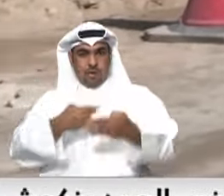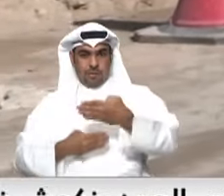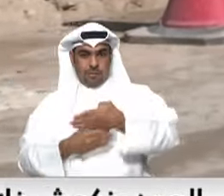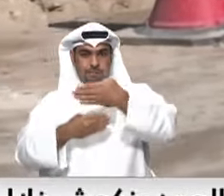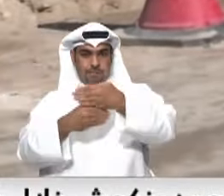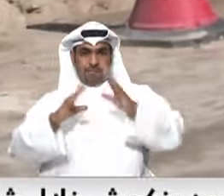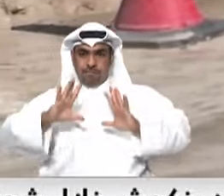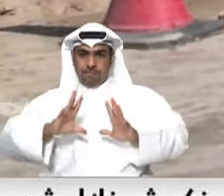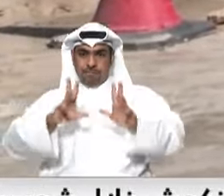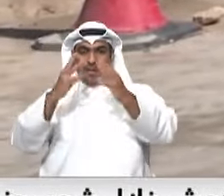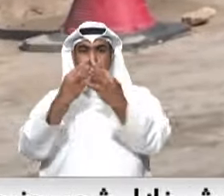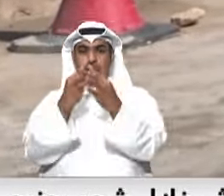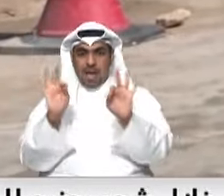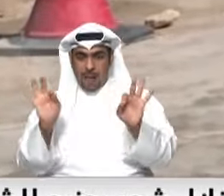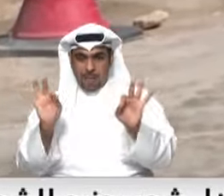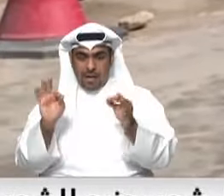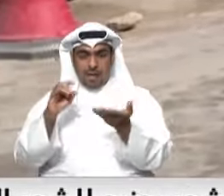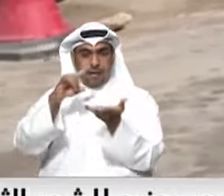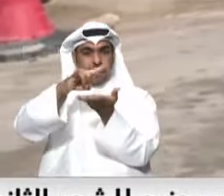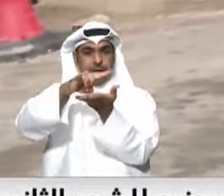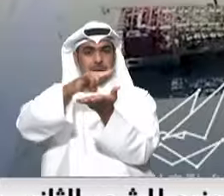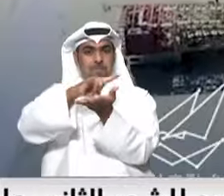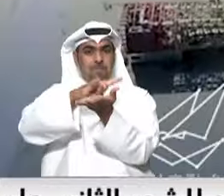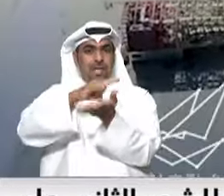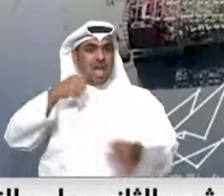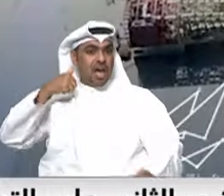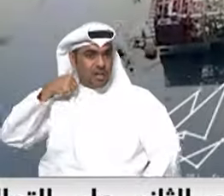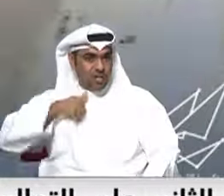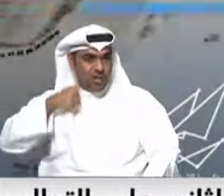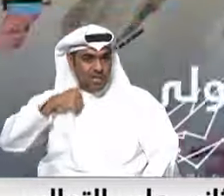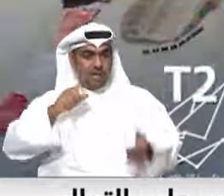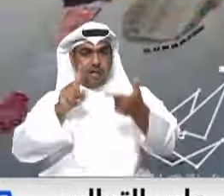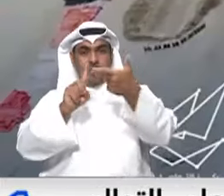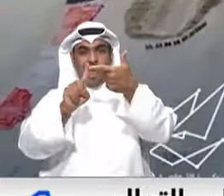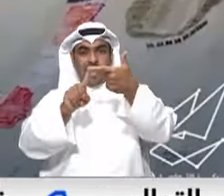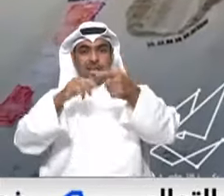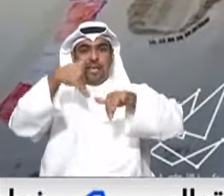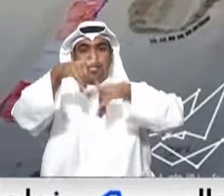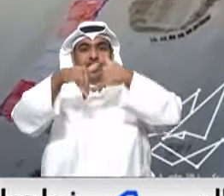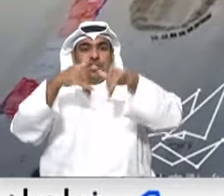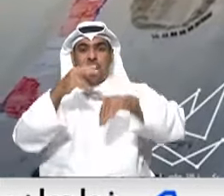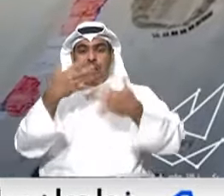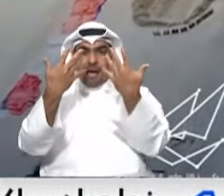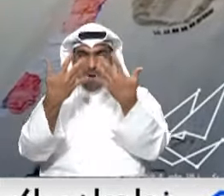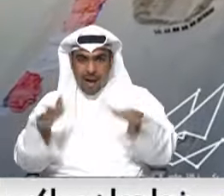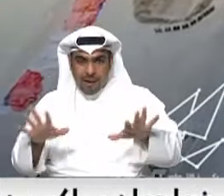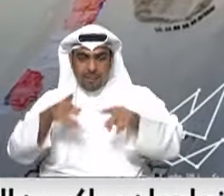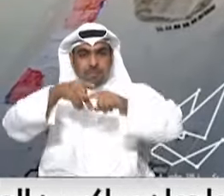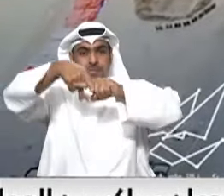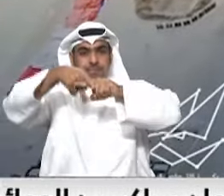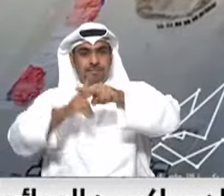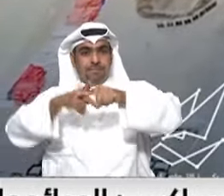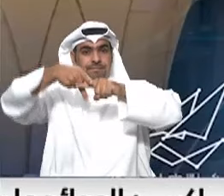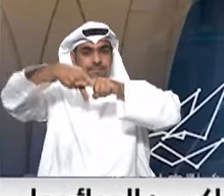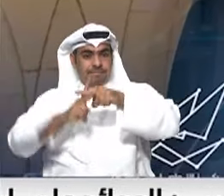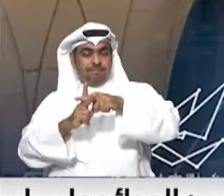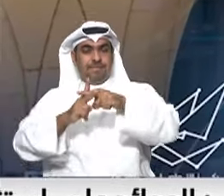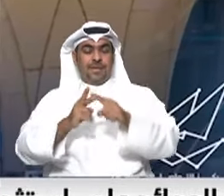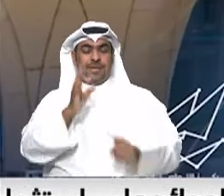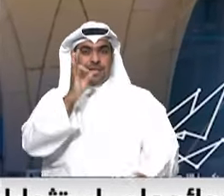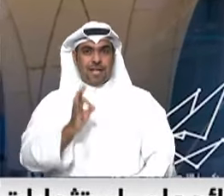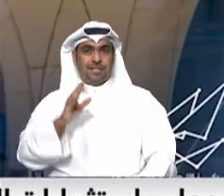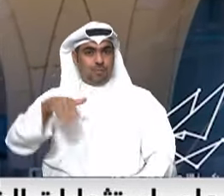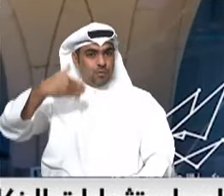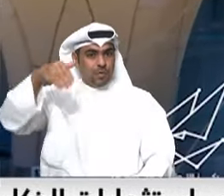مختلف محافظات البلاد، تحقيقا لركيزة بنية تحتية متطورة التي جاءت بها رؤية